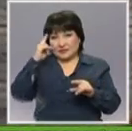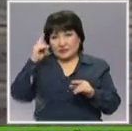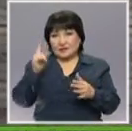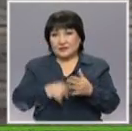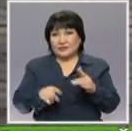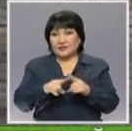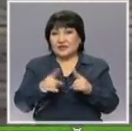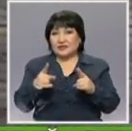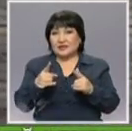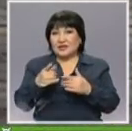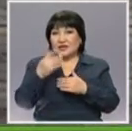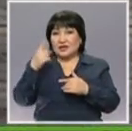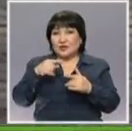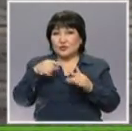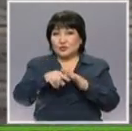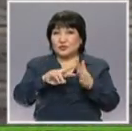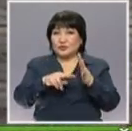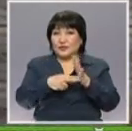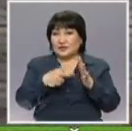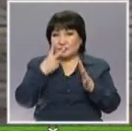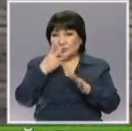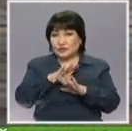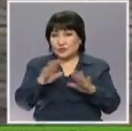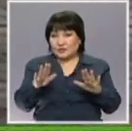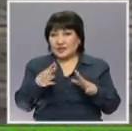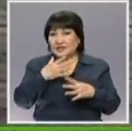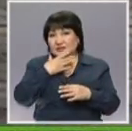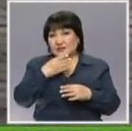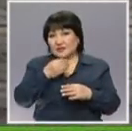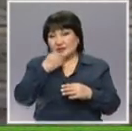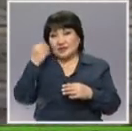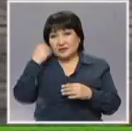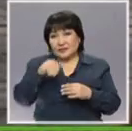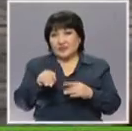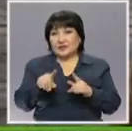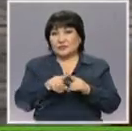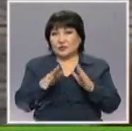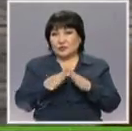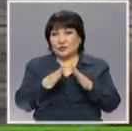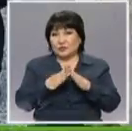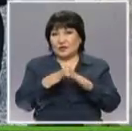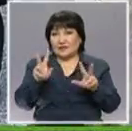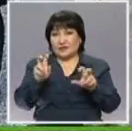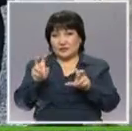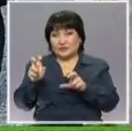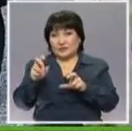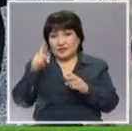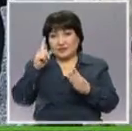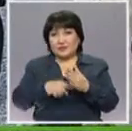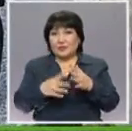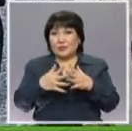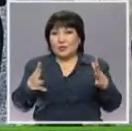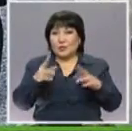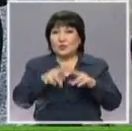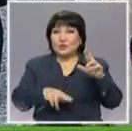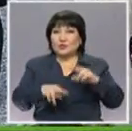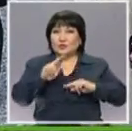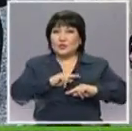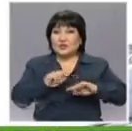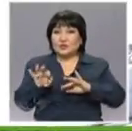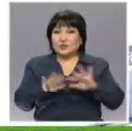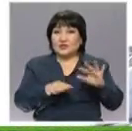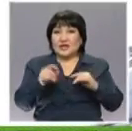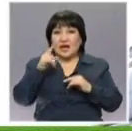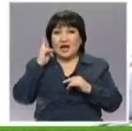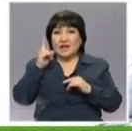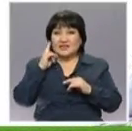жоспарын көрген жоқпыз. Бірақ сапалы әрі әдемі үйдің тұрғындары атанатынымызға сенімім мол. Құрылыс жұмыстарын жүргізуді Азия